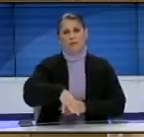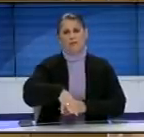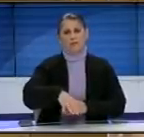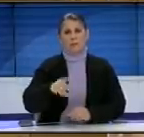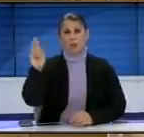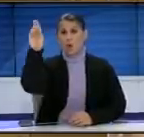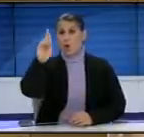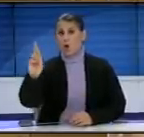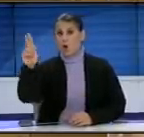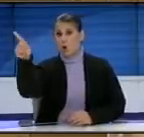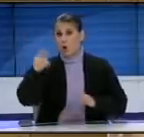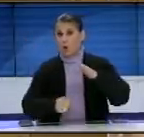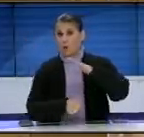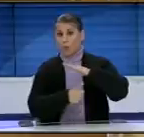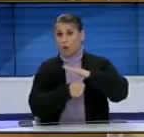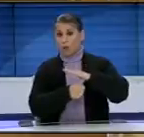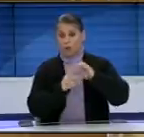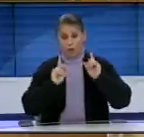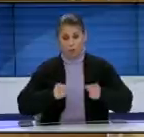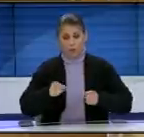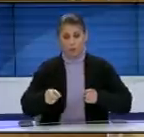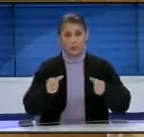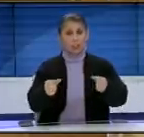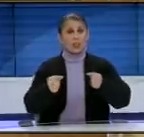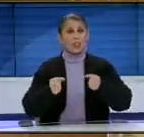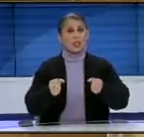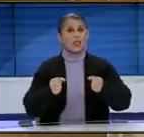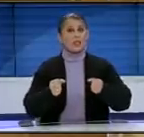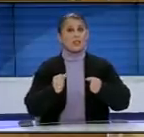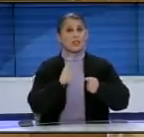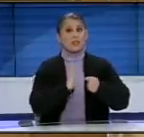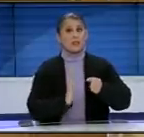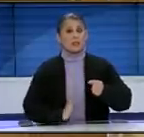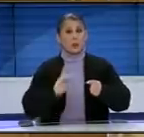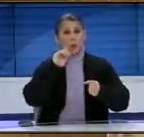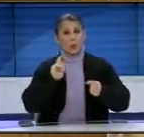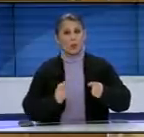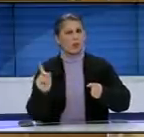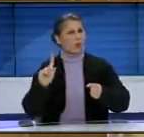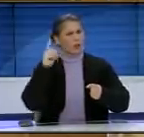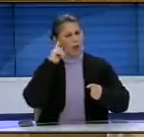Ο Ρώσος πρόεδρος αποφάσισε να χειριστεί την κρίση στην Ουκρανία όχι με τη λογική